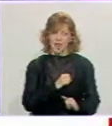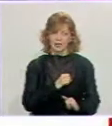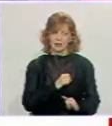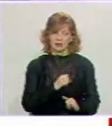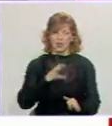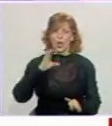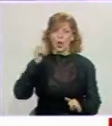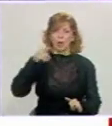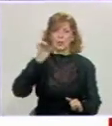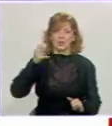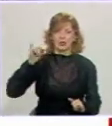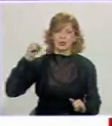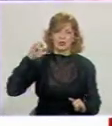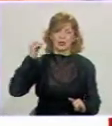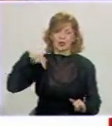Cicor!